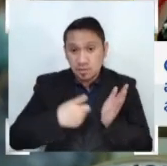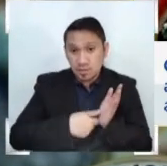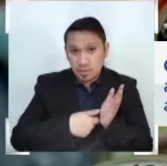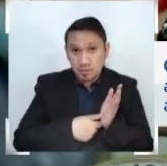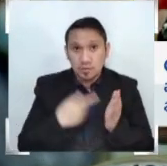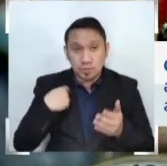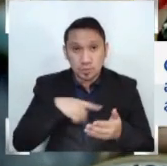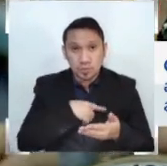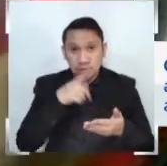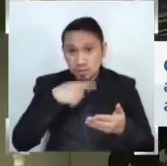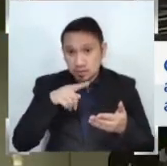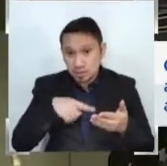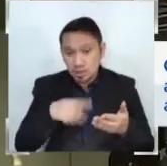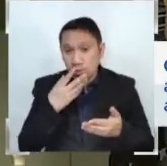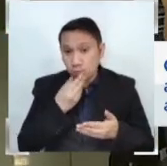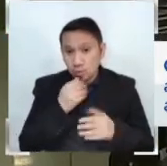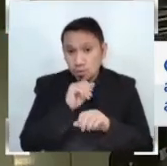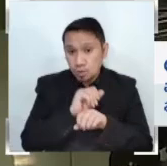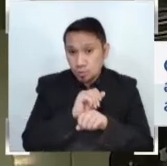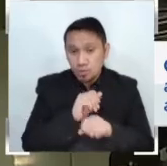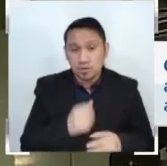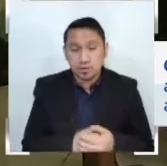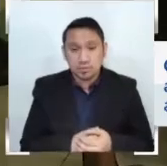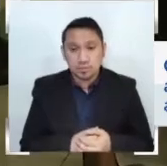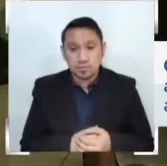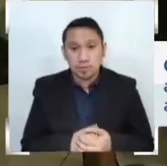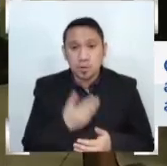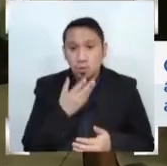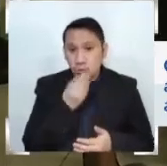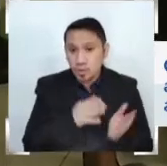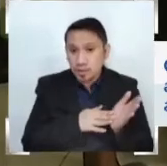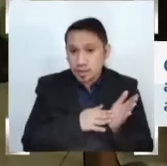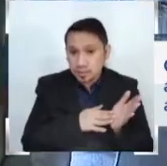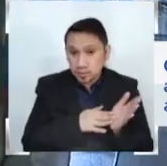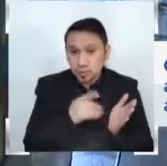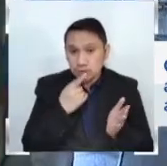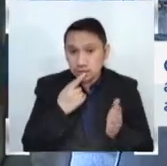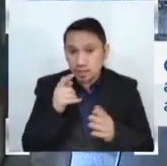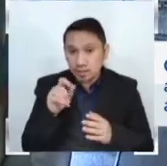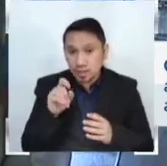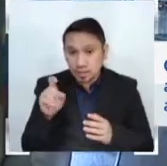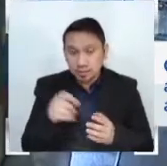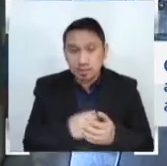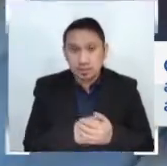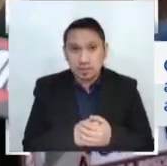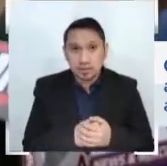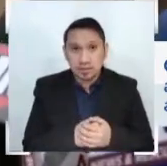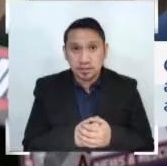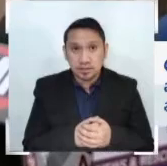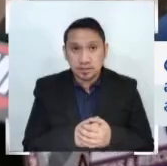natin sino ba talaga ang nagtrabaho. Isa lamang ang tax exemption sa honoraria ng mga guro nagsilbi sa eleksyon sa mga panukalang na veto ng